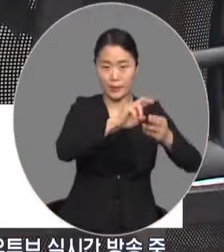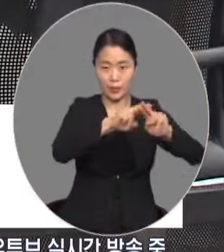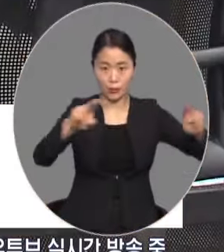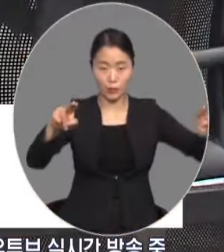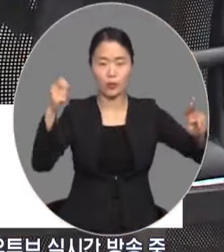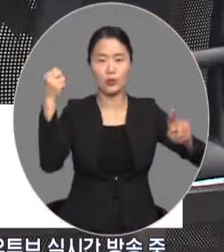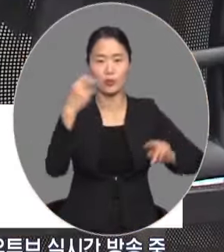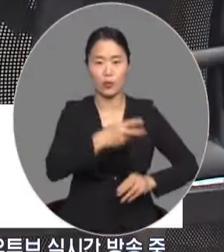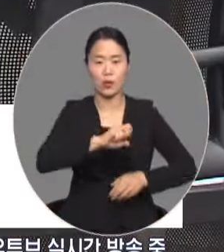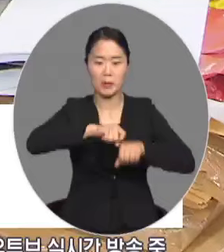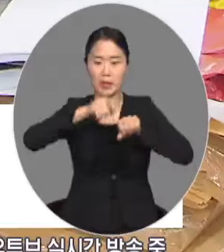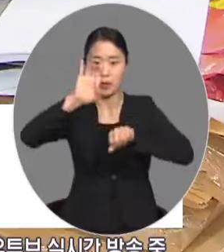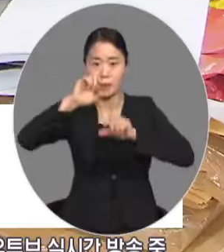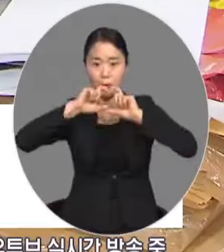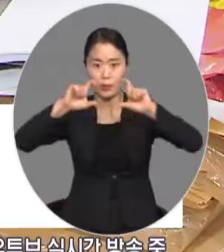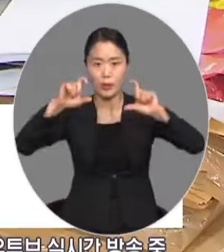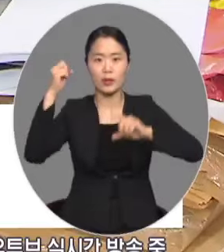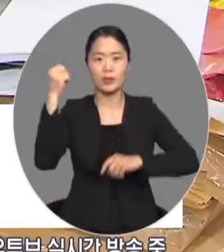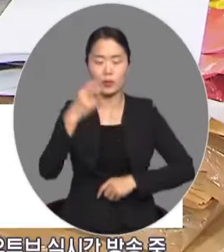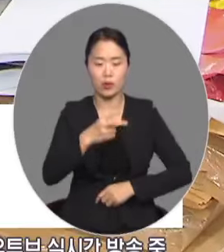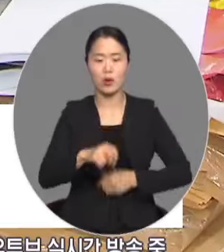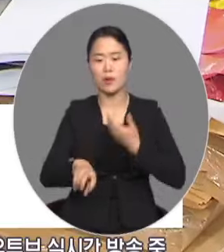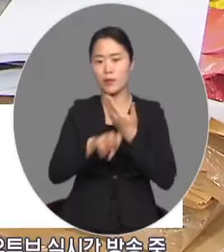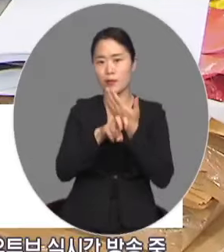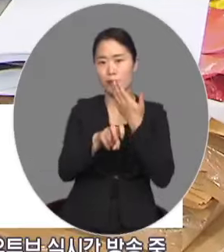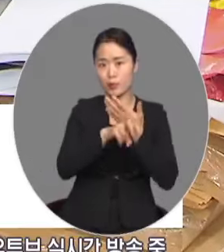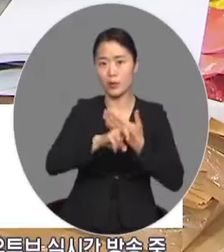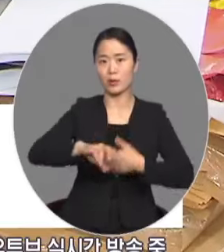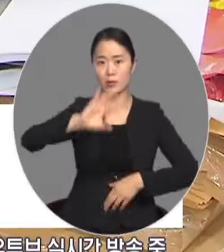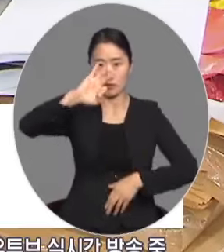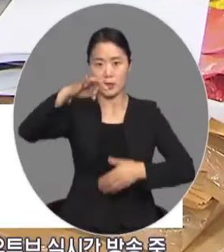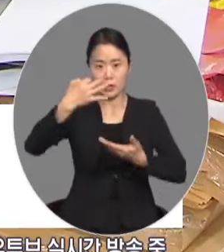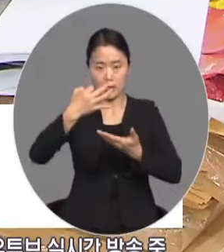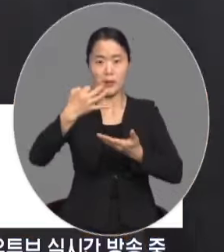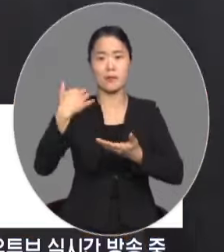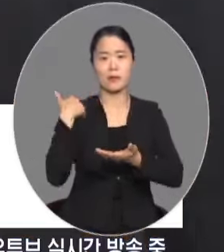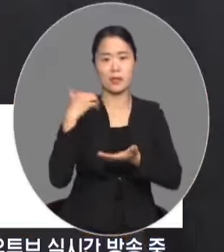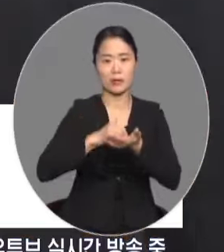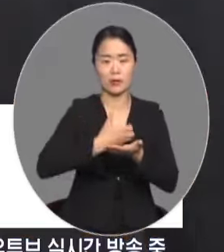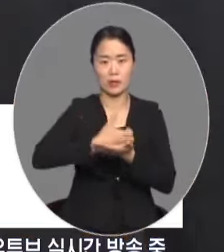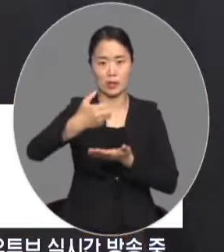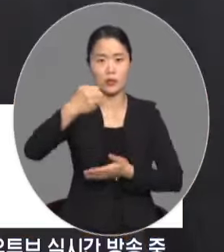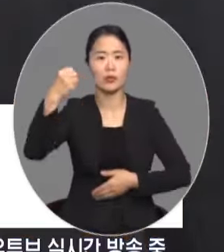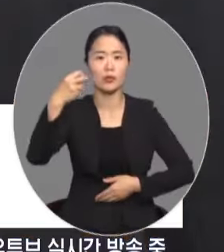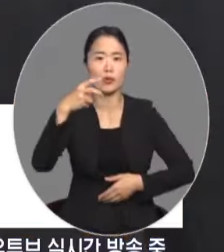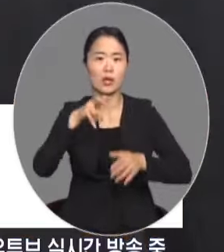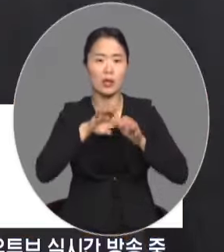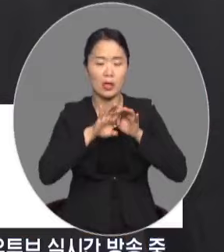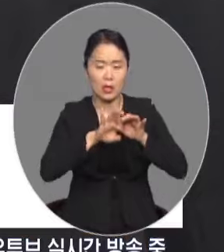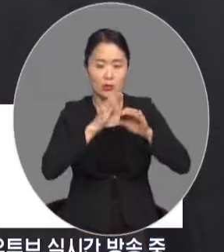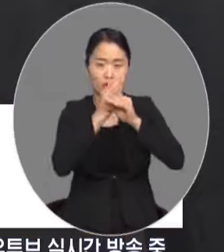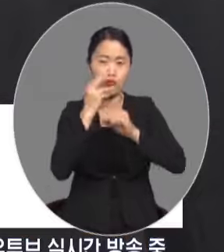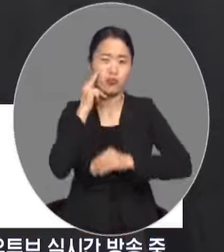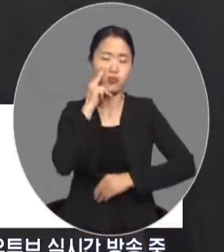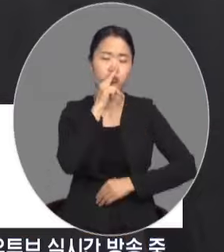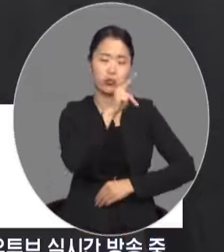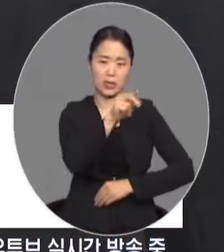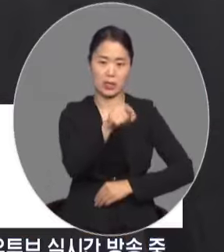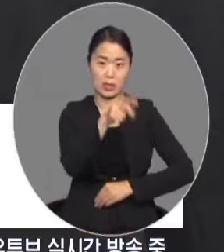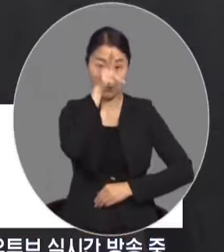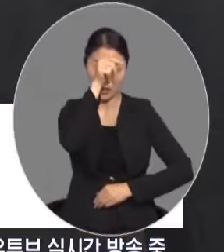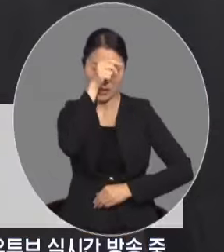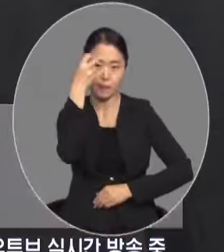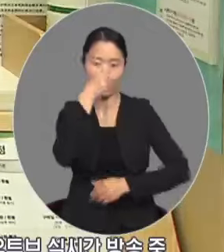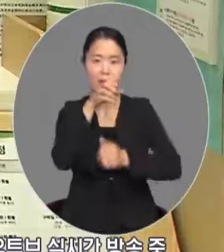취소와 과태료 부가 부당 이등 환수 조치를 하고 중대위반 에 대해서는 경찰의 수사를 의뢰할